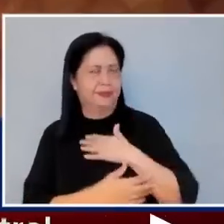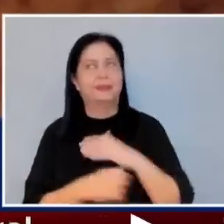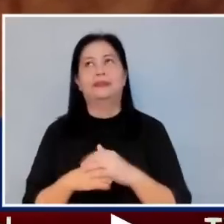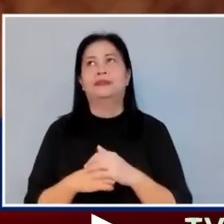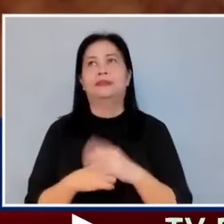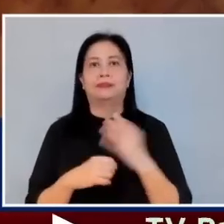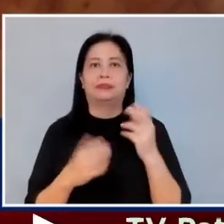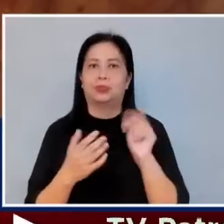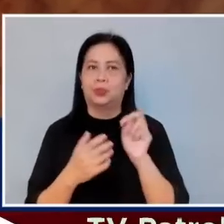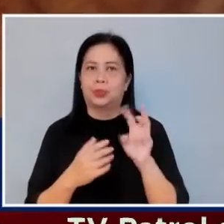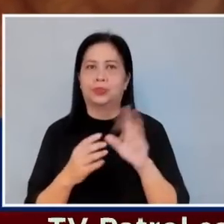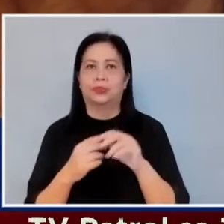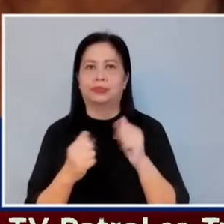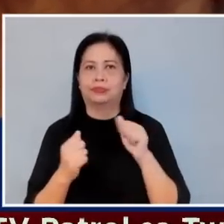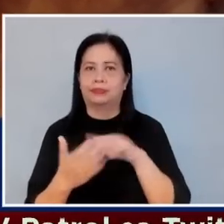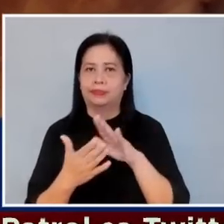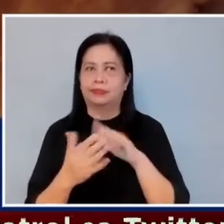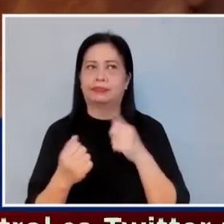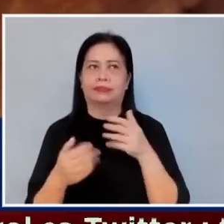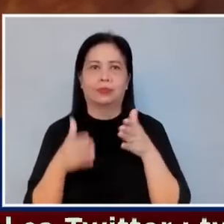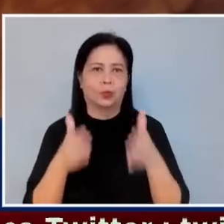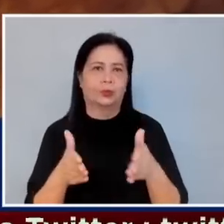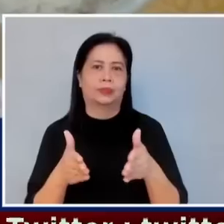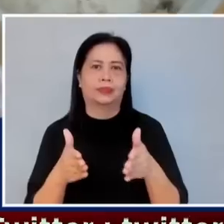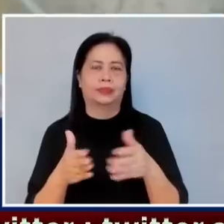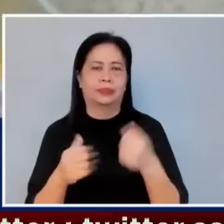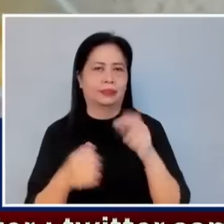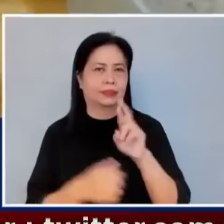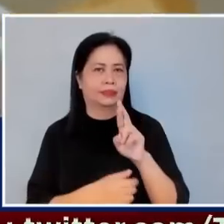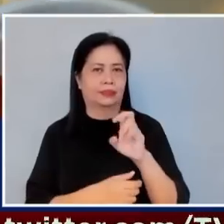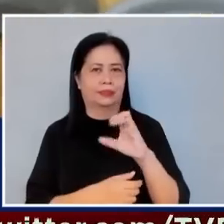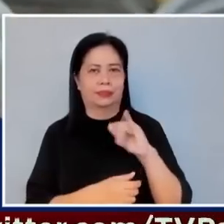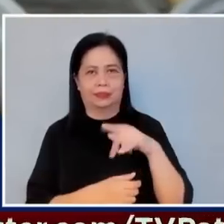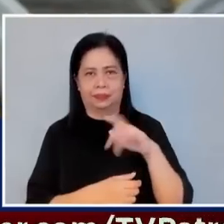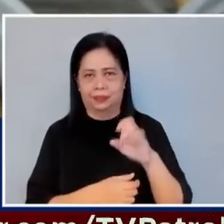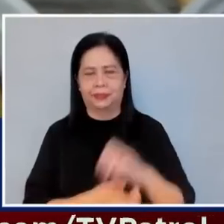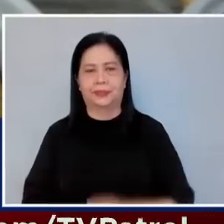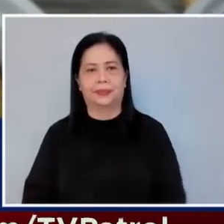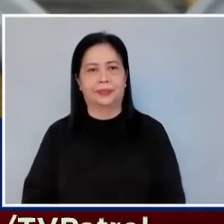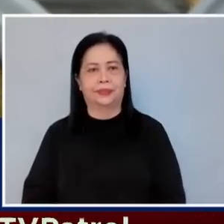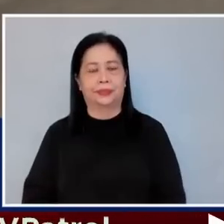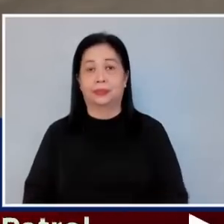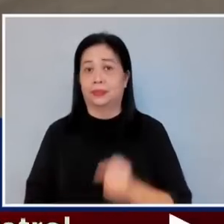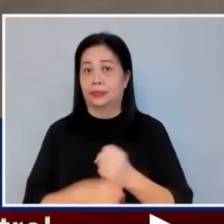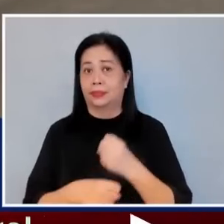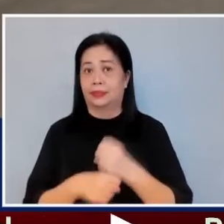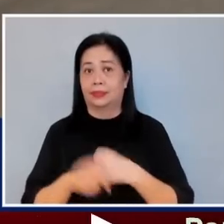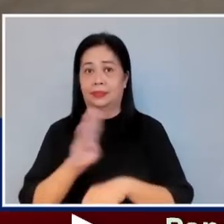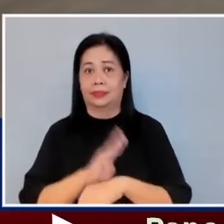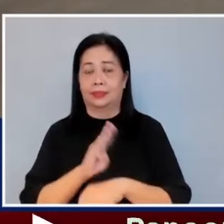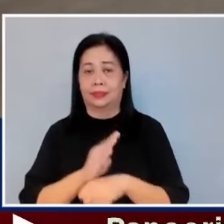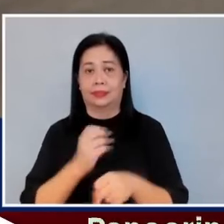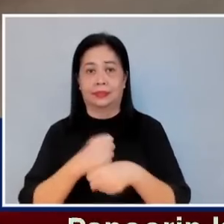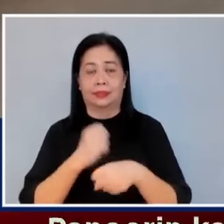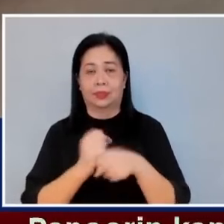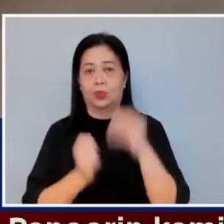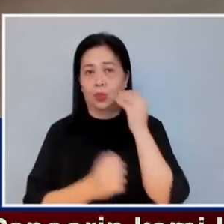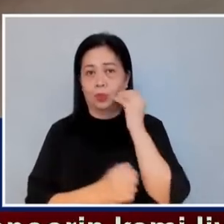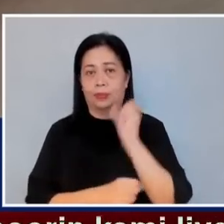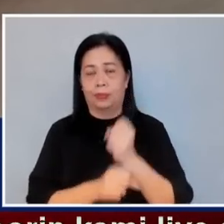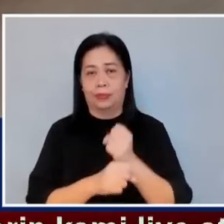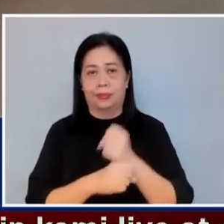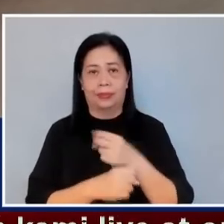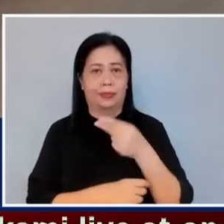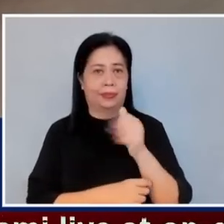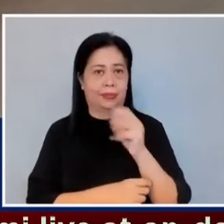may bago rin akong approach in terms of the recipe. Para gawing negosyo ang paggawa ng homemade ham,